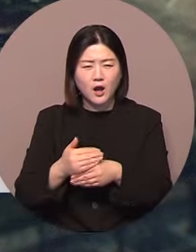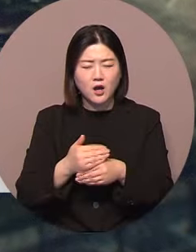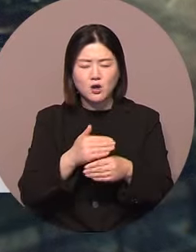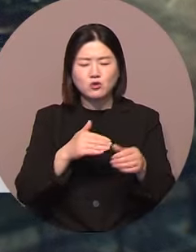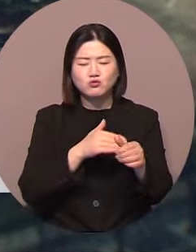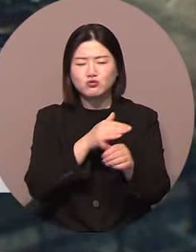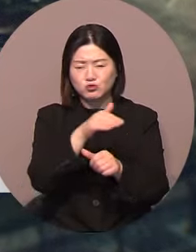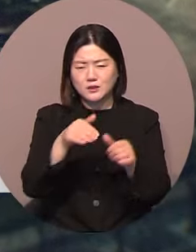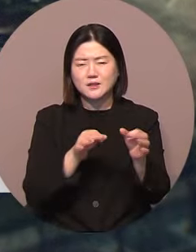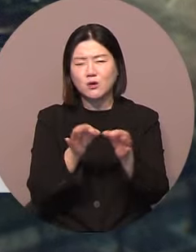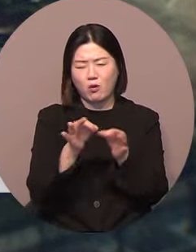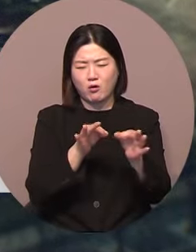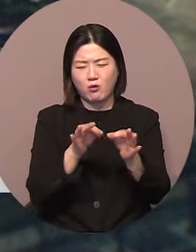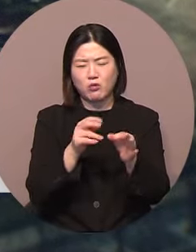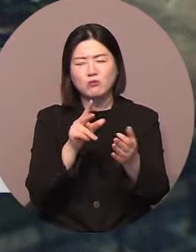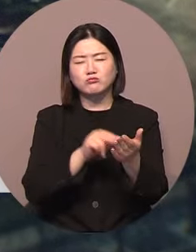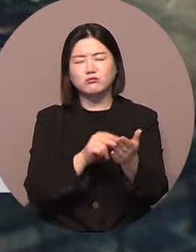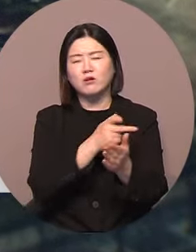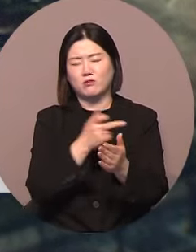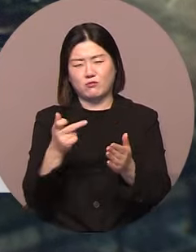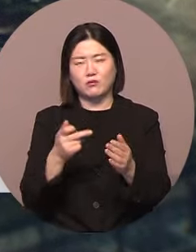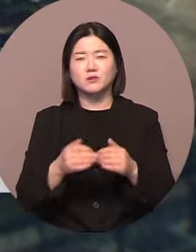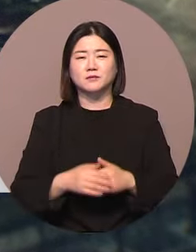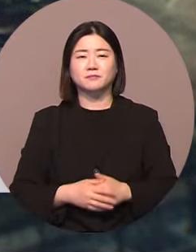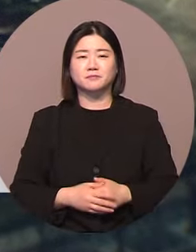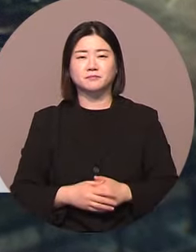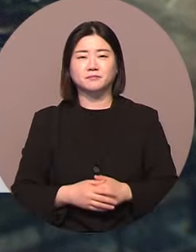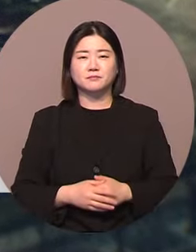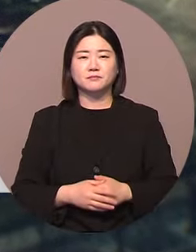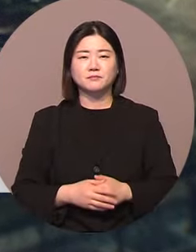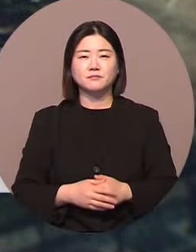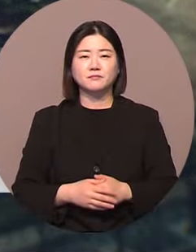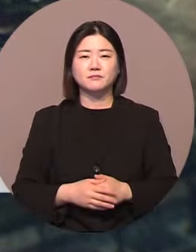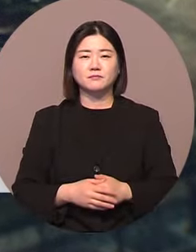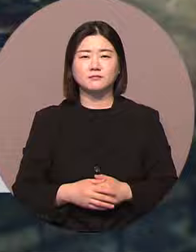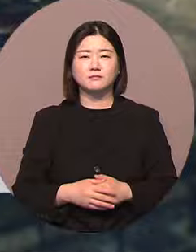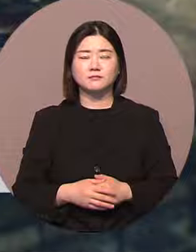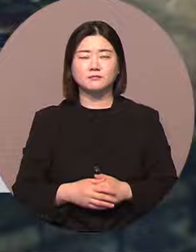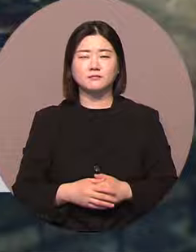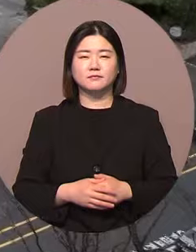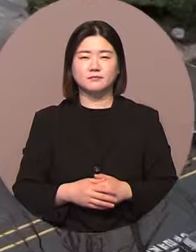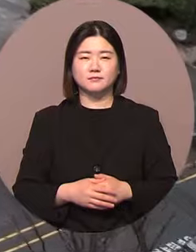주변 상권도 직격탄을 맡게 됐습니다 고병관 기자가 보도합니다